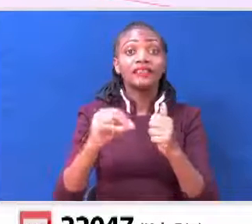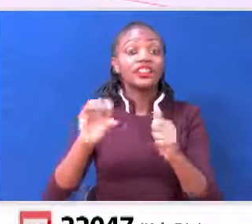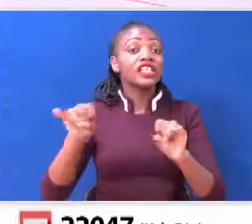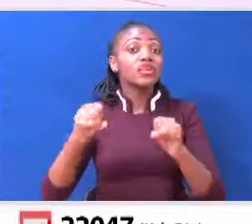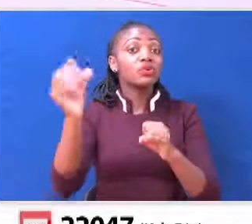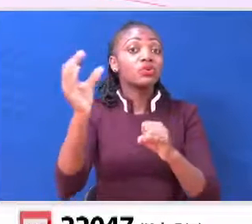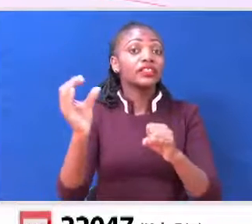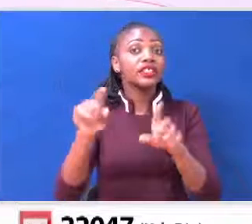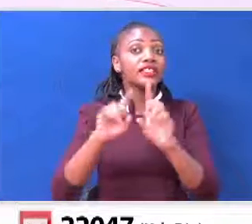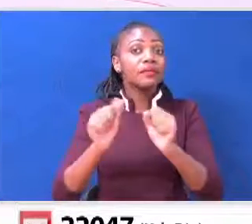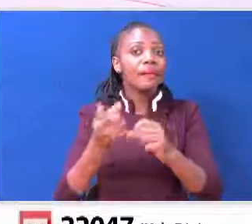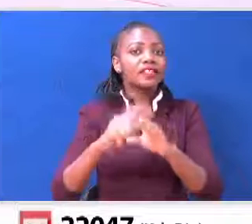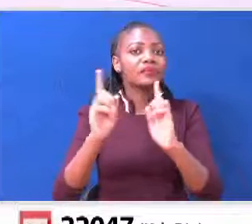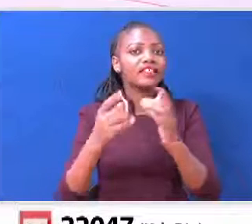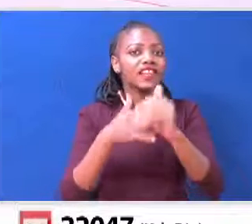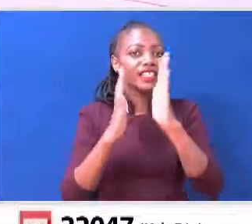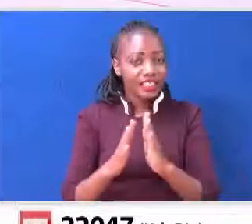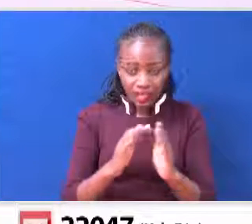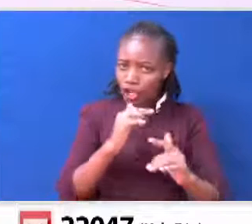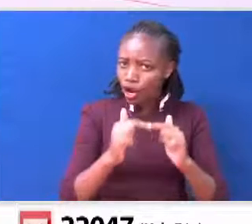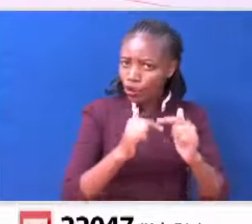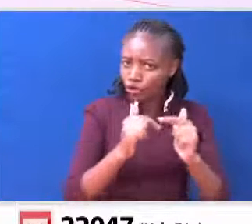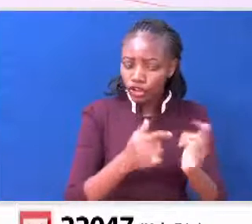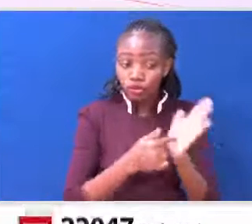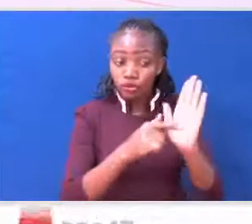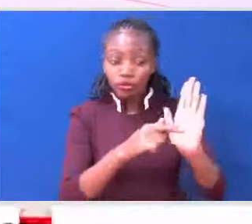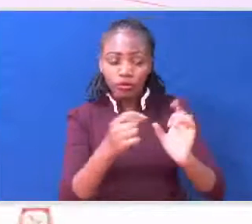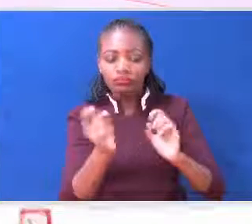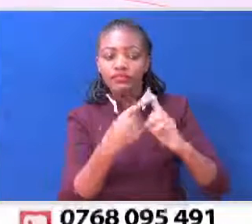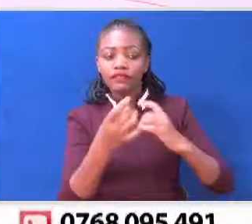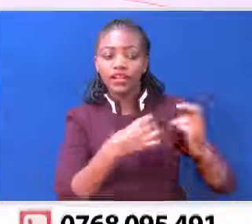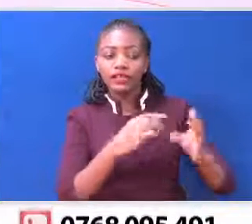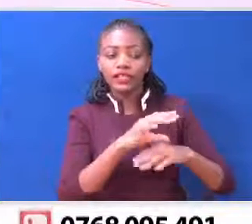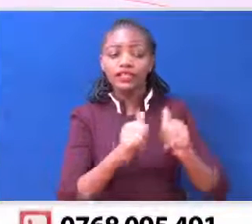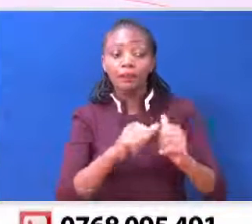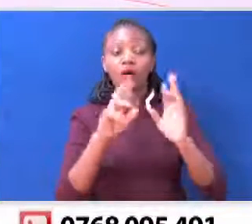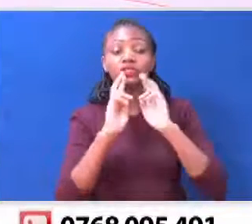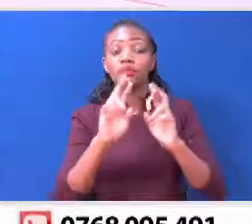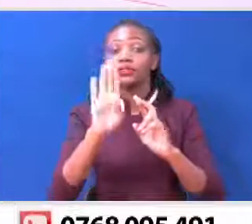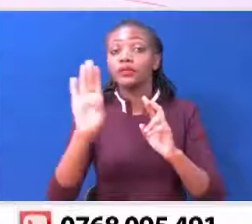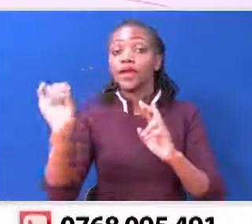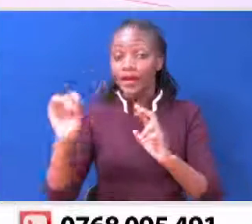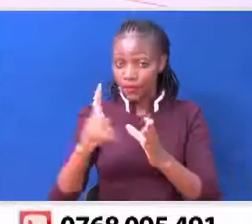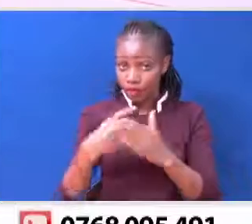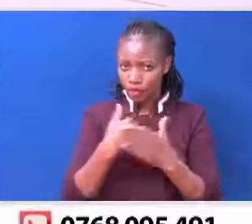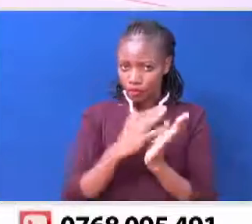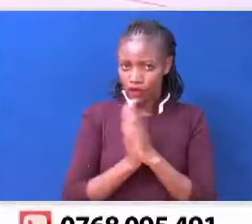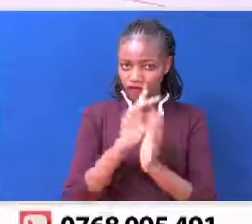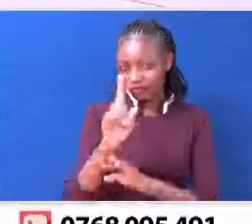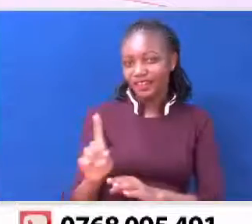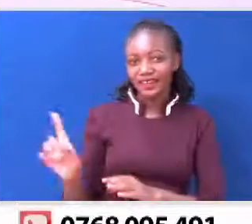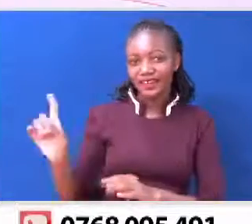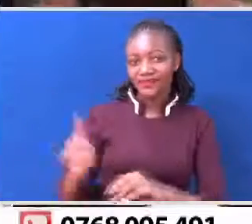najiri huku viongozi mbalimbali wakiendelea kutoa hisia zao kuhusiana na ripoti hiyo. Paul Kirobi na taarifa